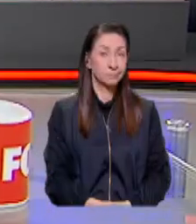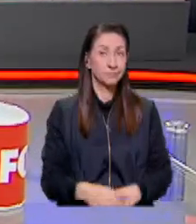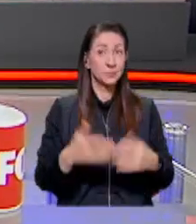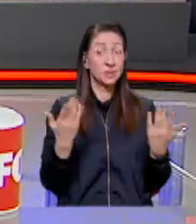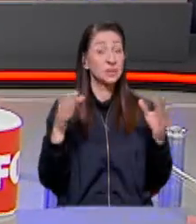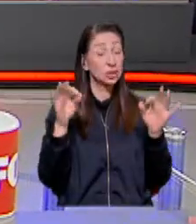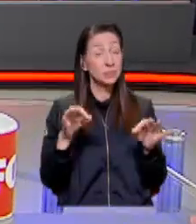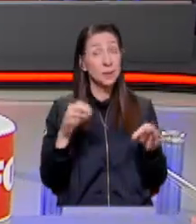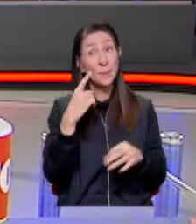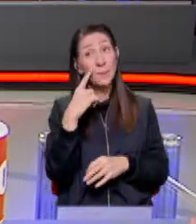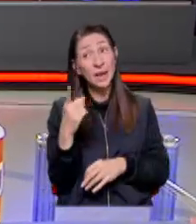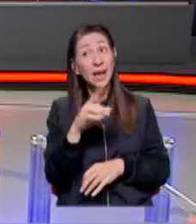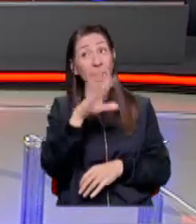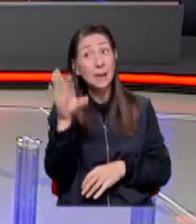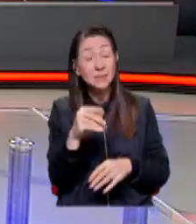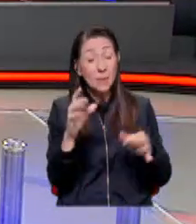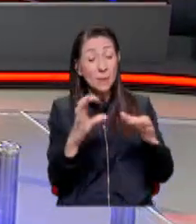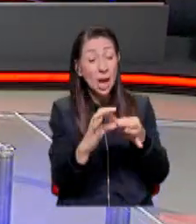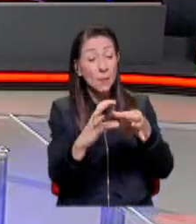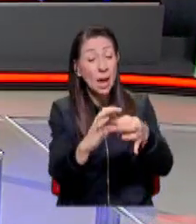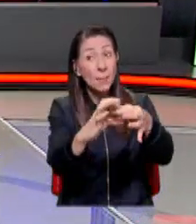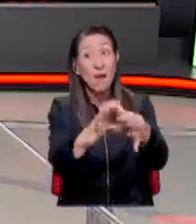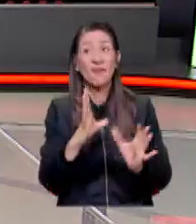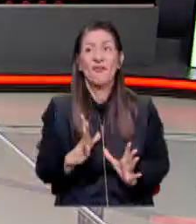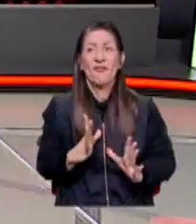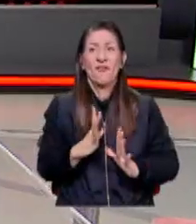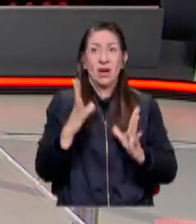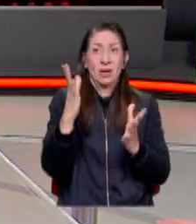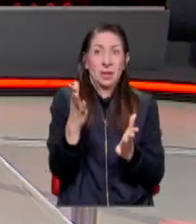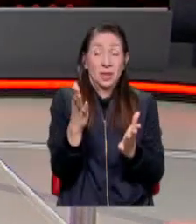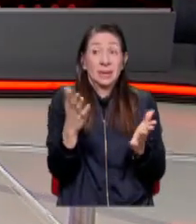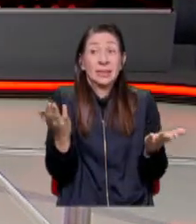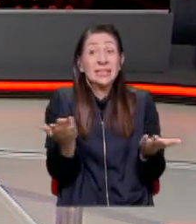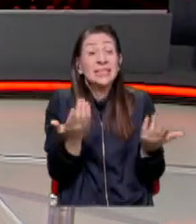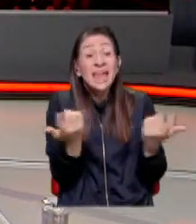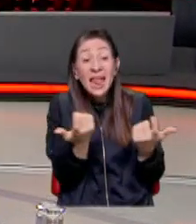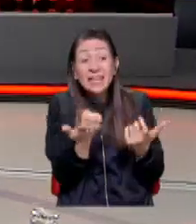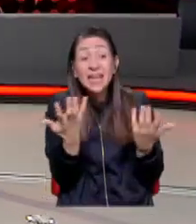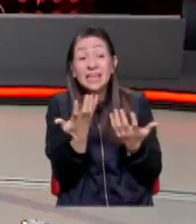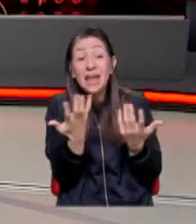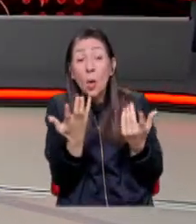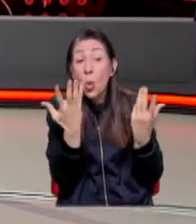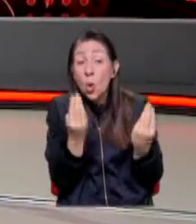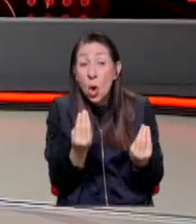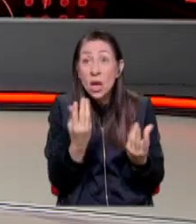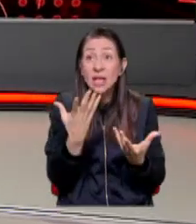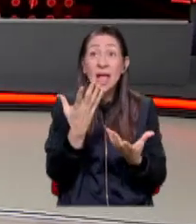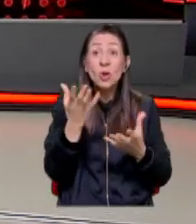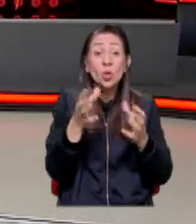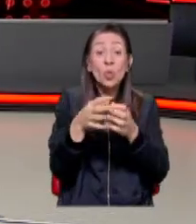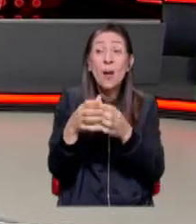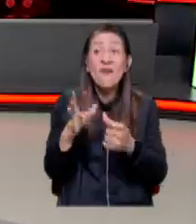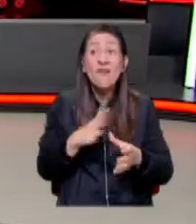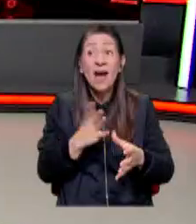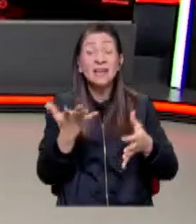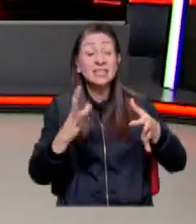Şimdi gelelim. Bakın hepsi birbiriyle bağlantılı. Yani nerelerde ne çarklar dönüyor, ne kümeler oluşmuş,